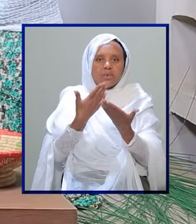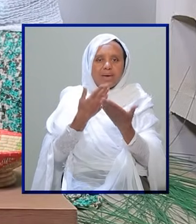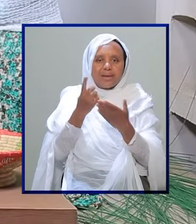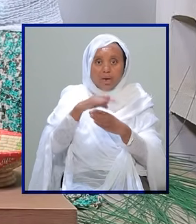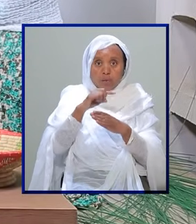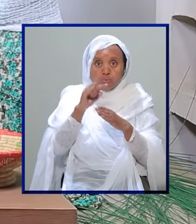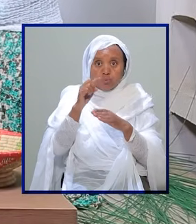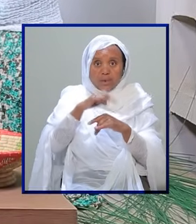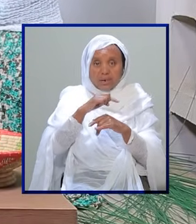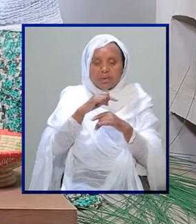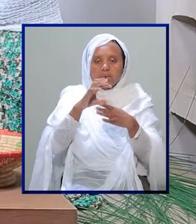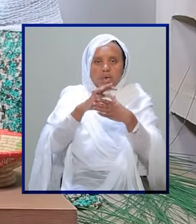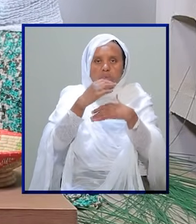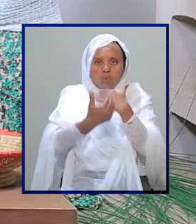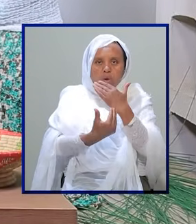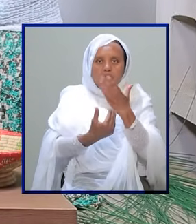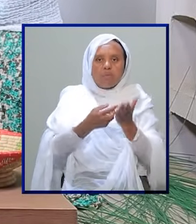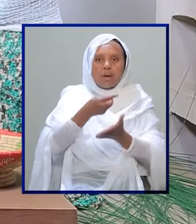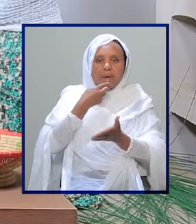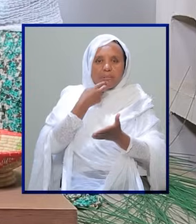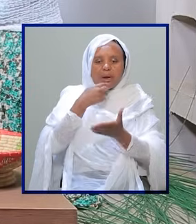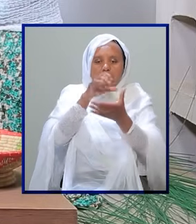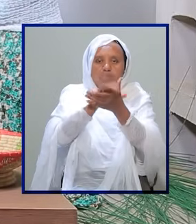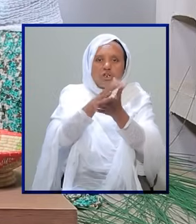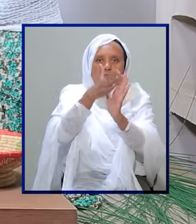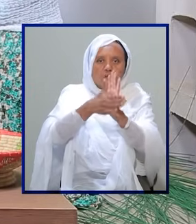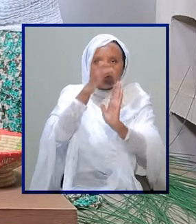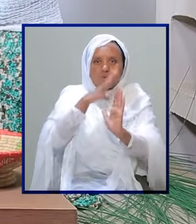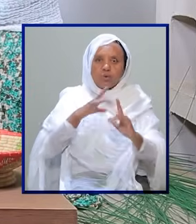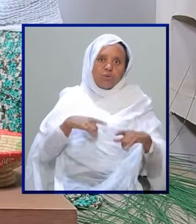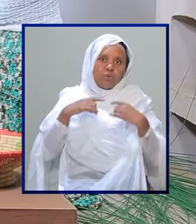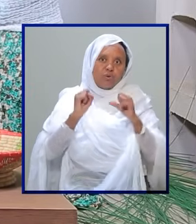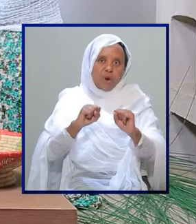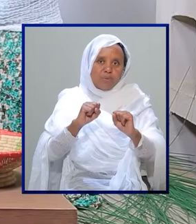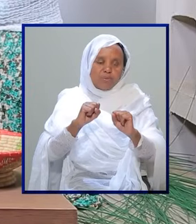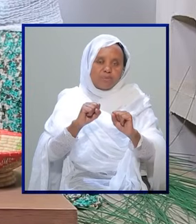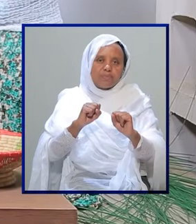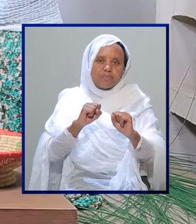የእለቱ ላይ ስጋ ወደሙ በመቀበል ጋብቻቸውን የፈጸሙ ሰዎች ይኖራሉ።